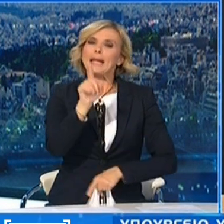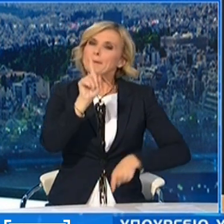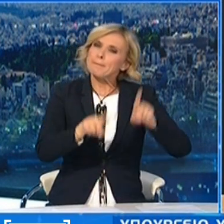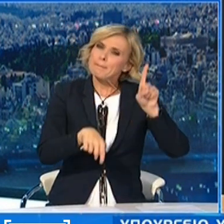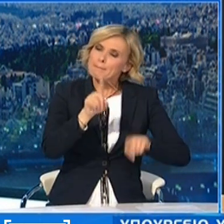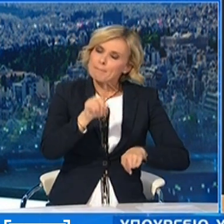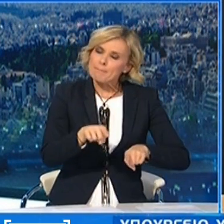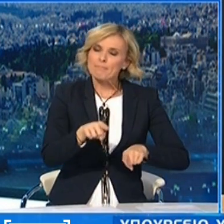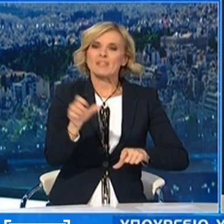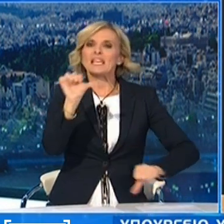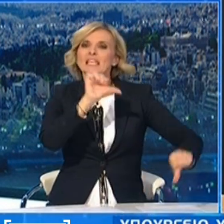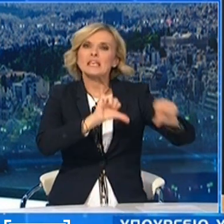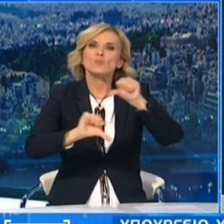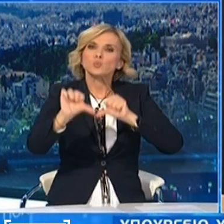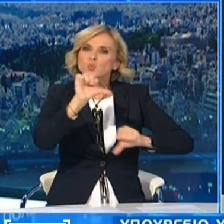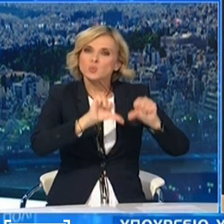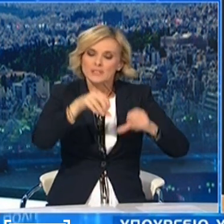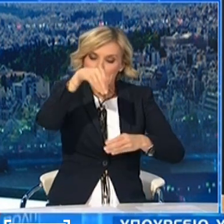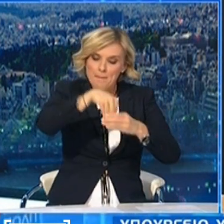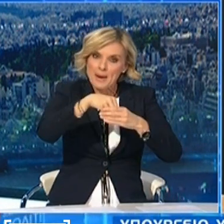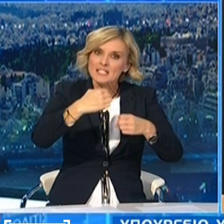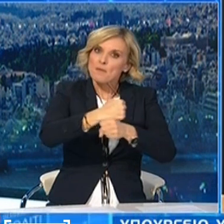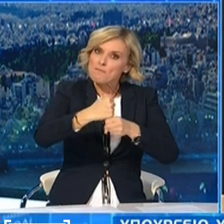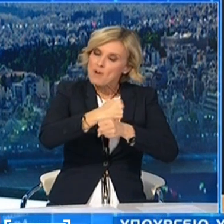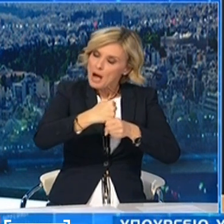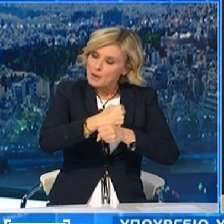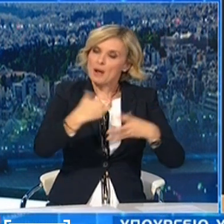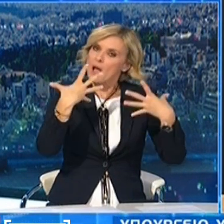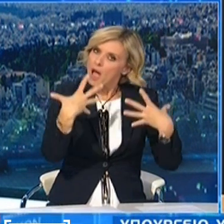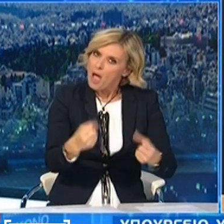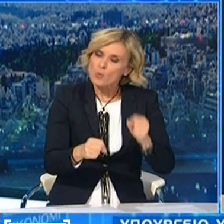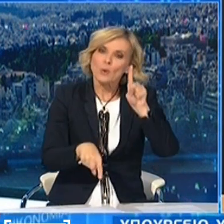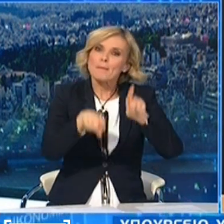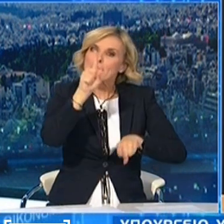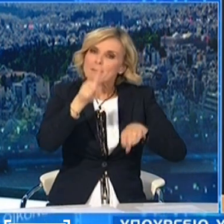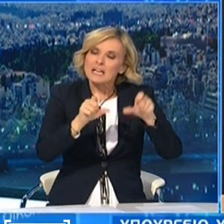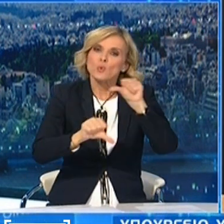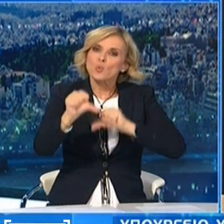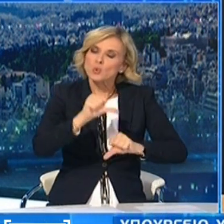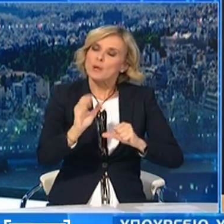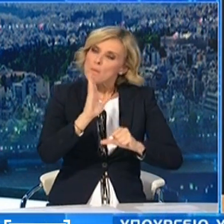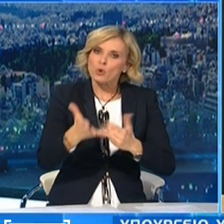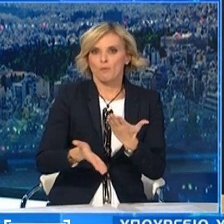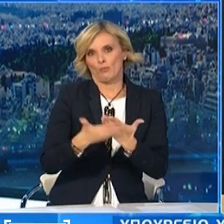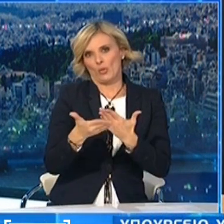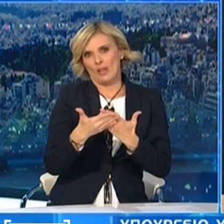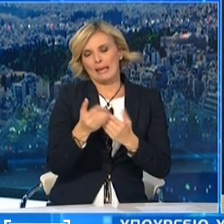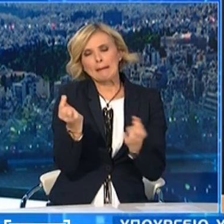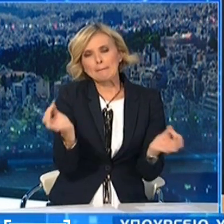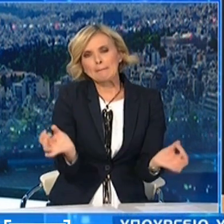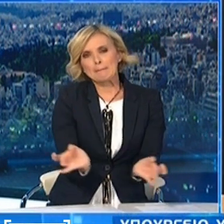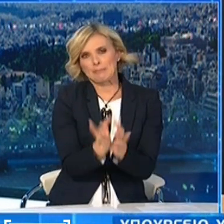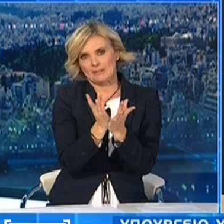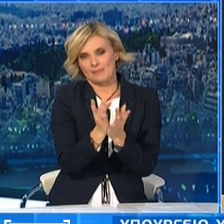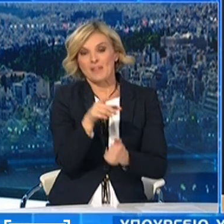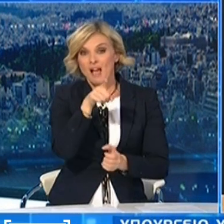έναντι του κορονοϊού. Σε κάθε περίπτωση η μελέτη που αναφέρεστε, φαντάζομαι, γιατί δεν την έχω διαβάσει, δεν θα είναι